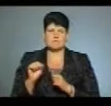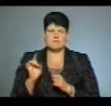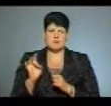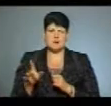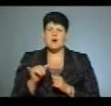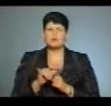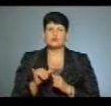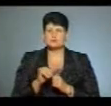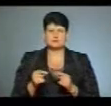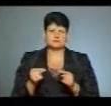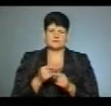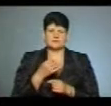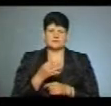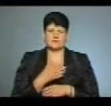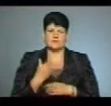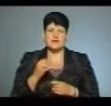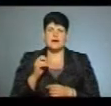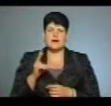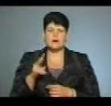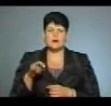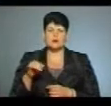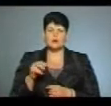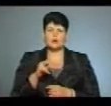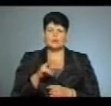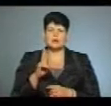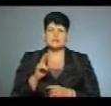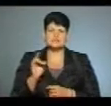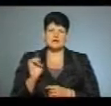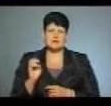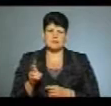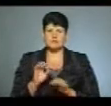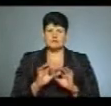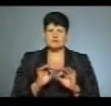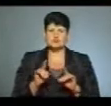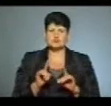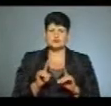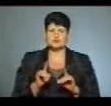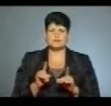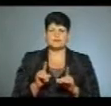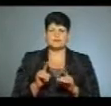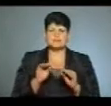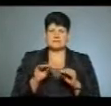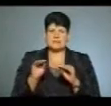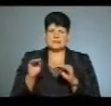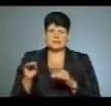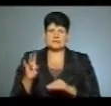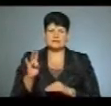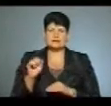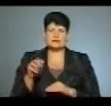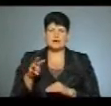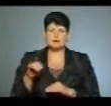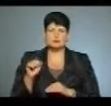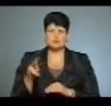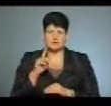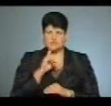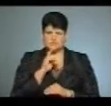не уточнив. Еколог, доктор географічних наук Любомир Царик розповів, що складати мул на території парку навіть тимчасово не